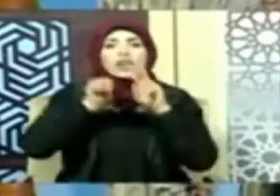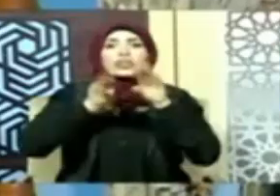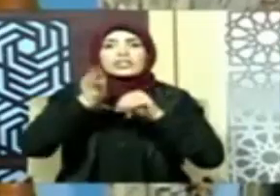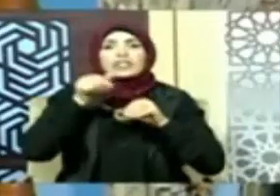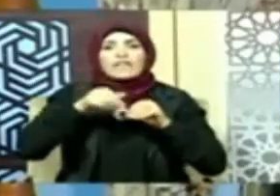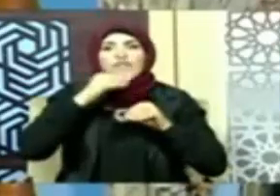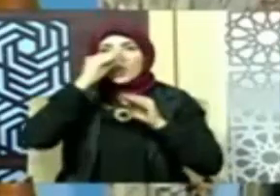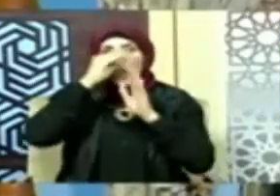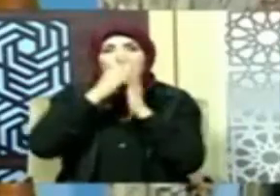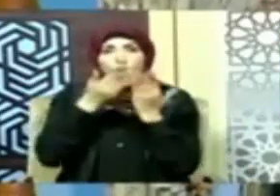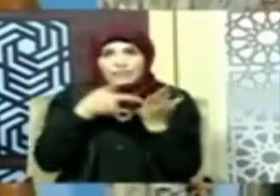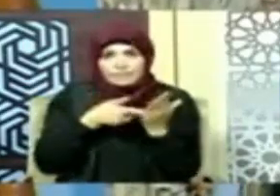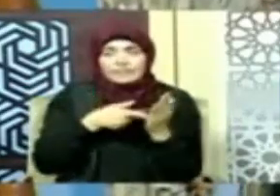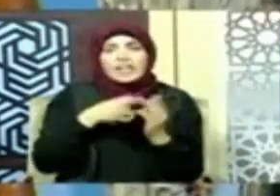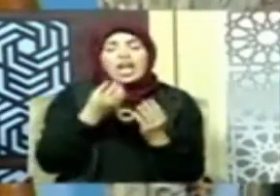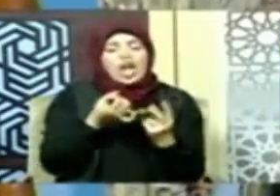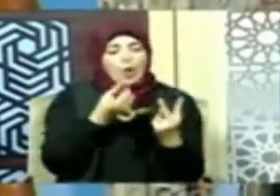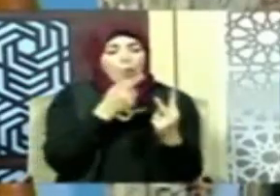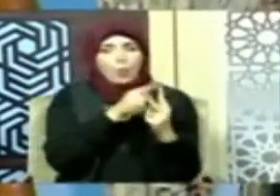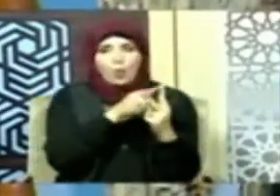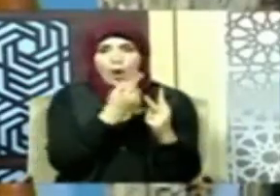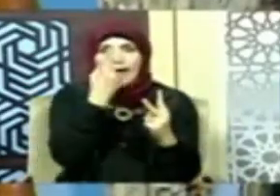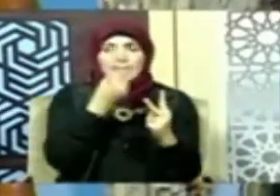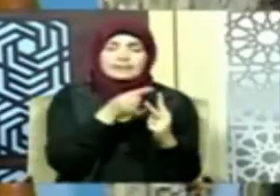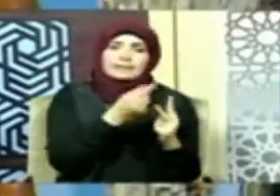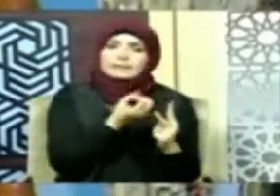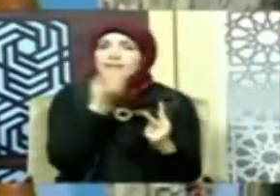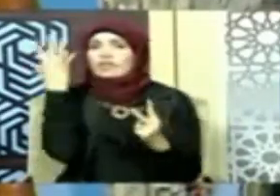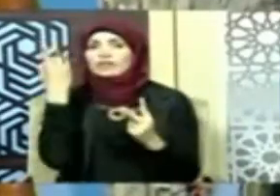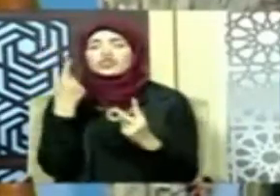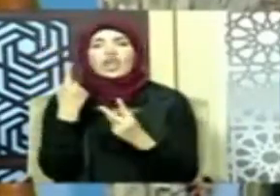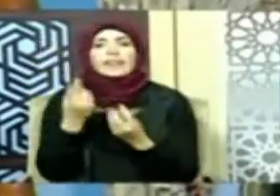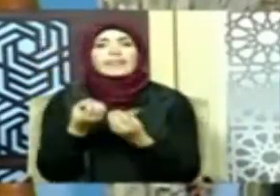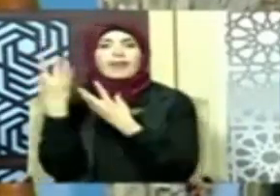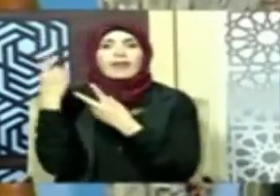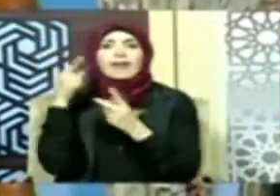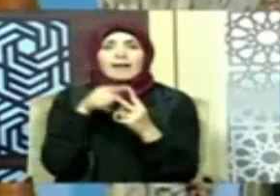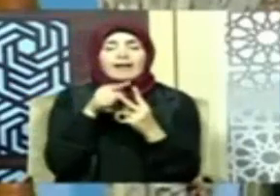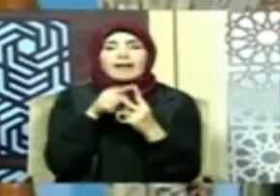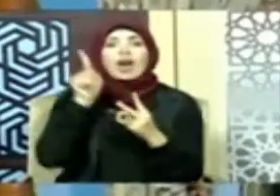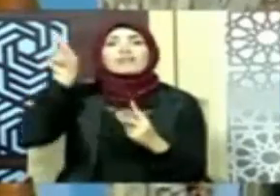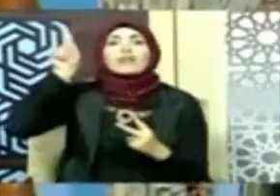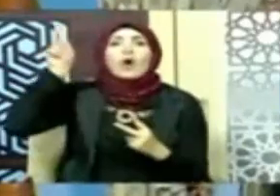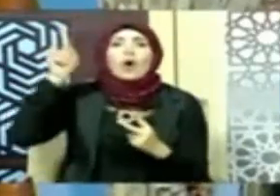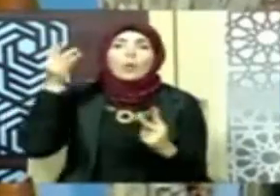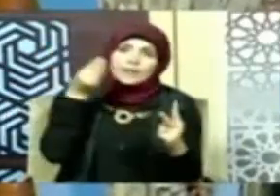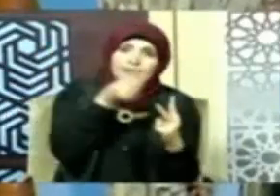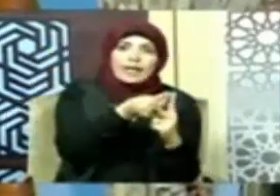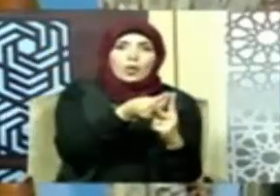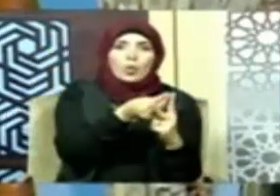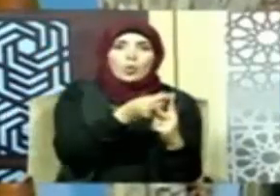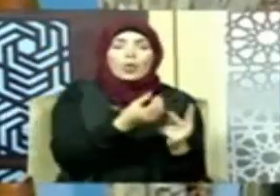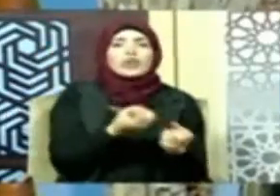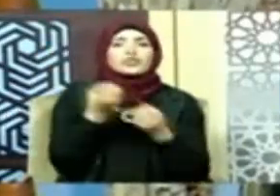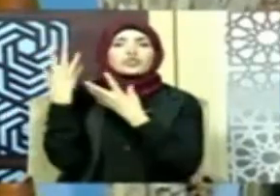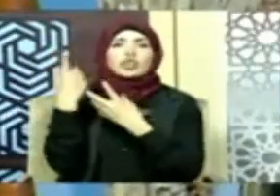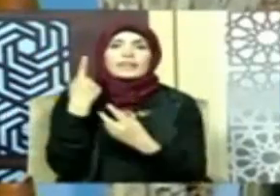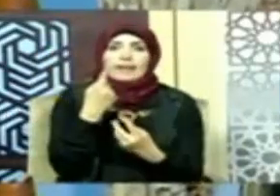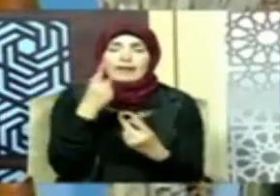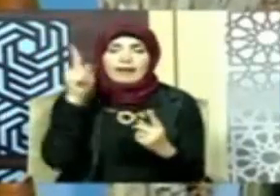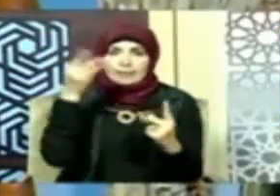لأحدهما جنتين من أعناب. من الذي جعل؟ الله.